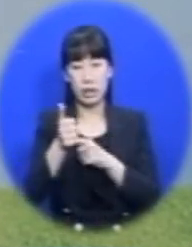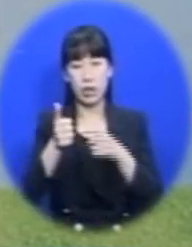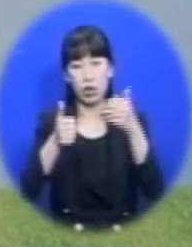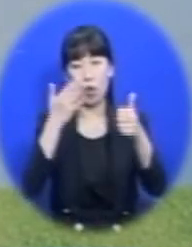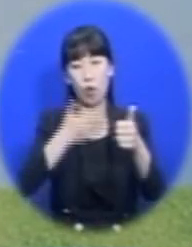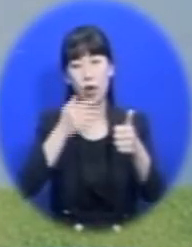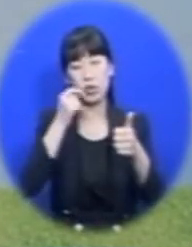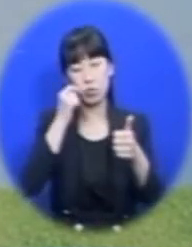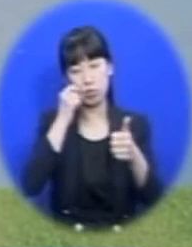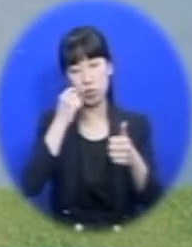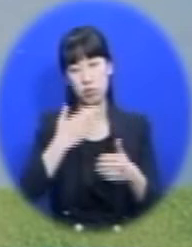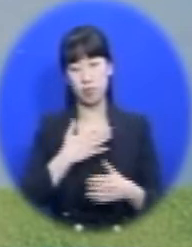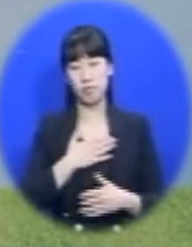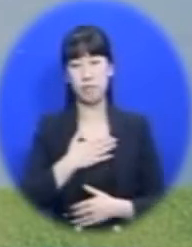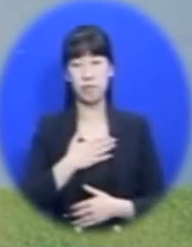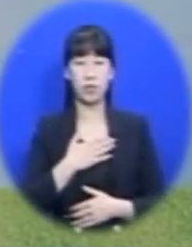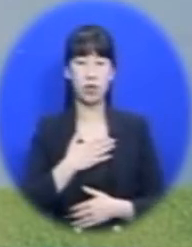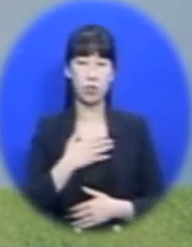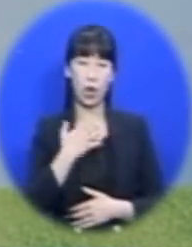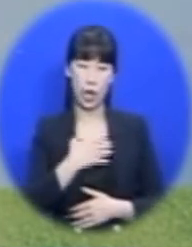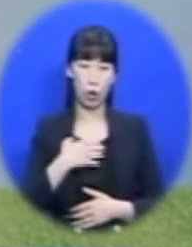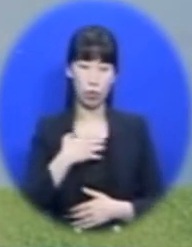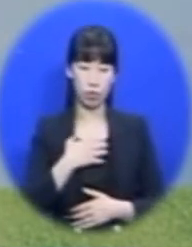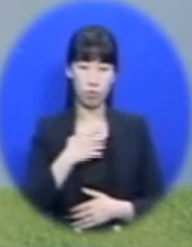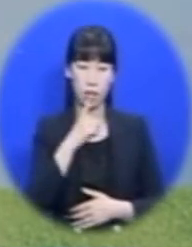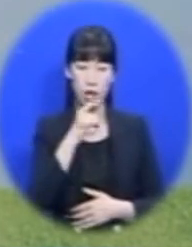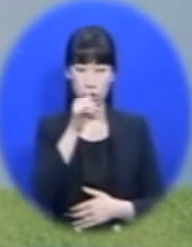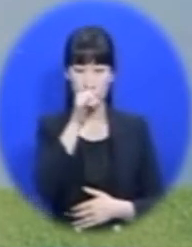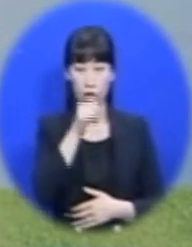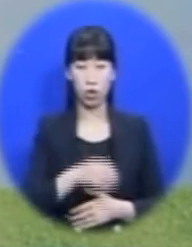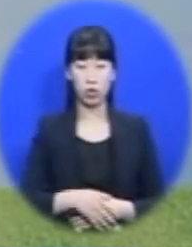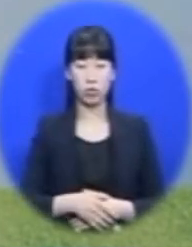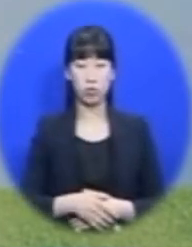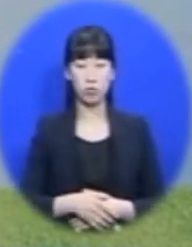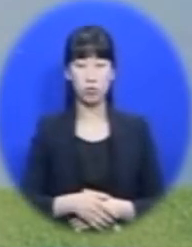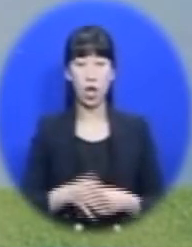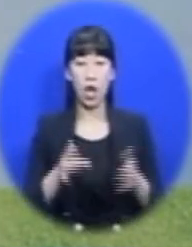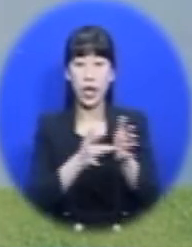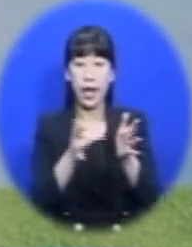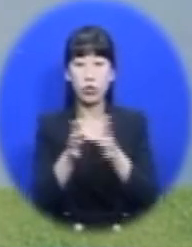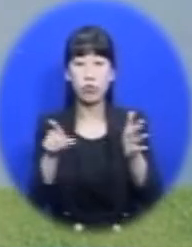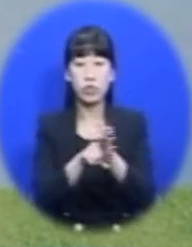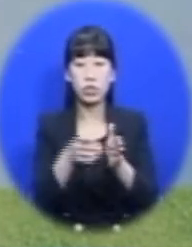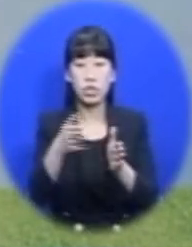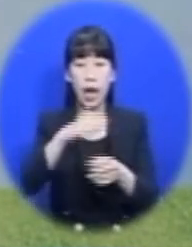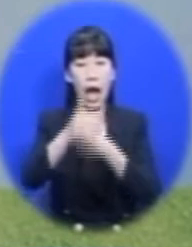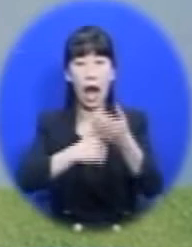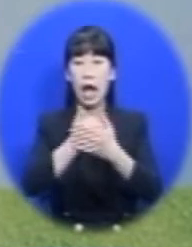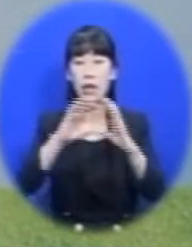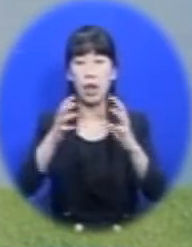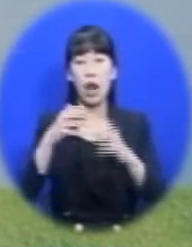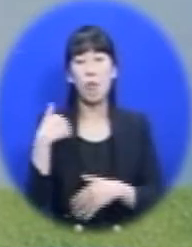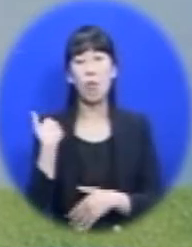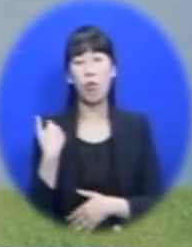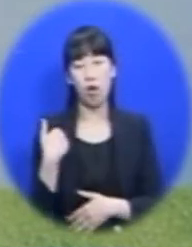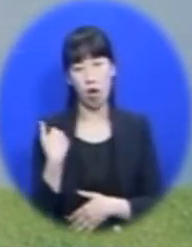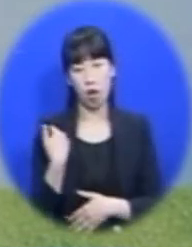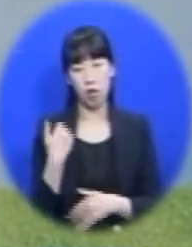예수를 믿으시는데 그분은 전혀 하나님의 나라를 몰라요. 예수를 믿기는